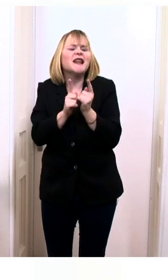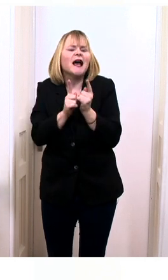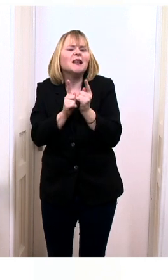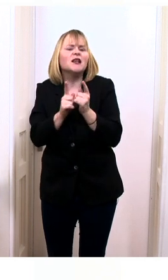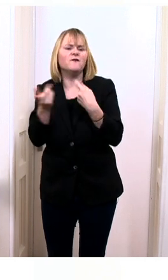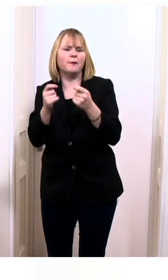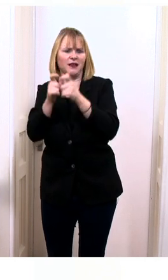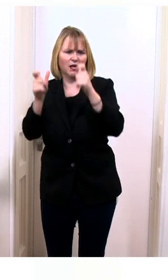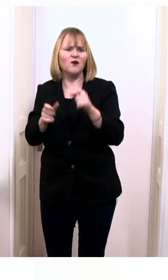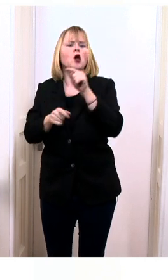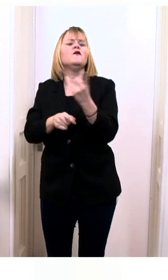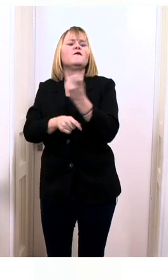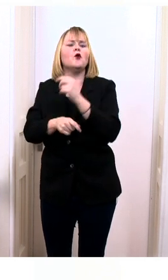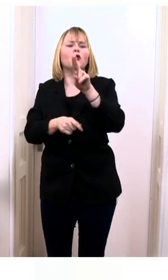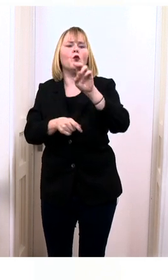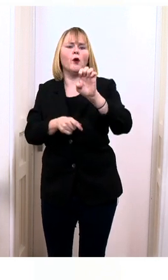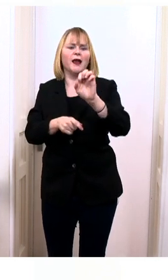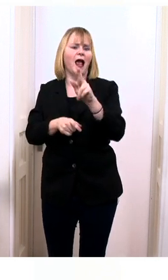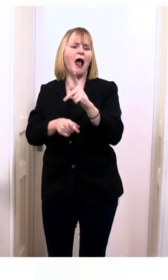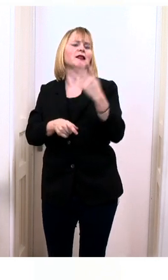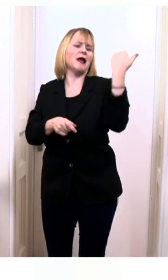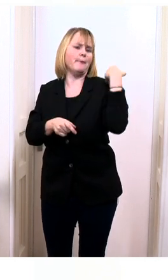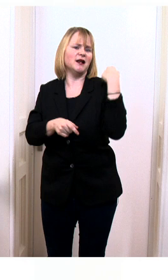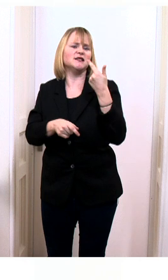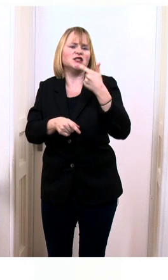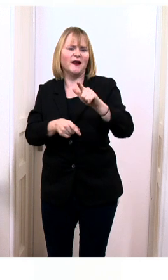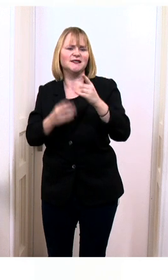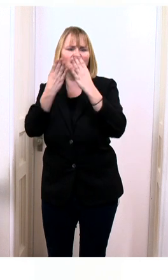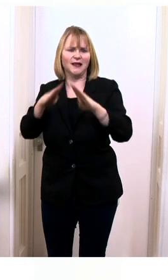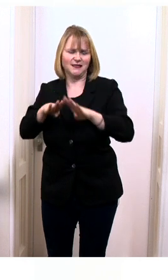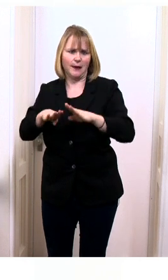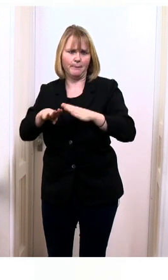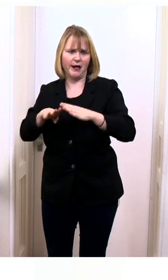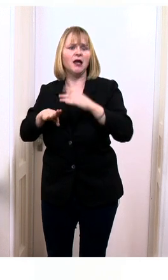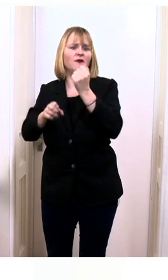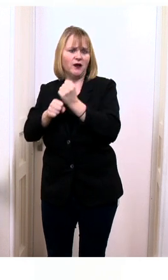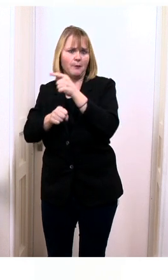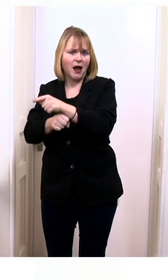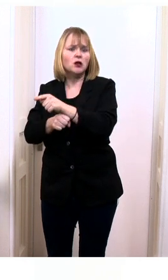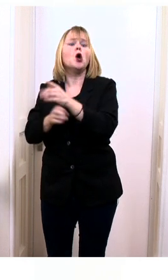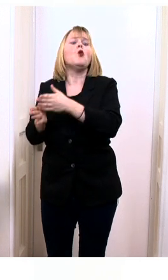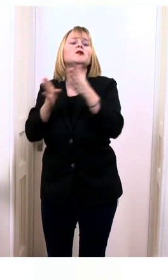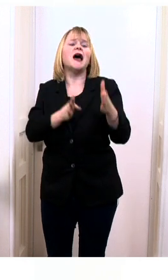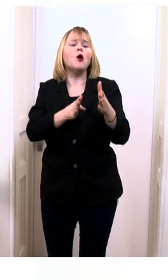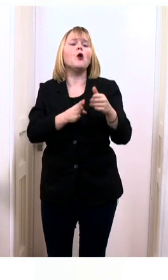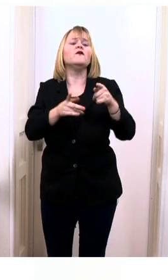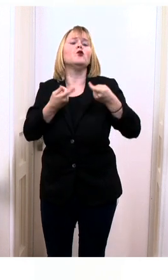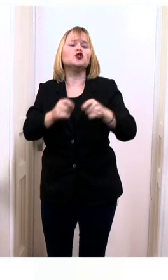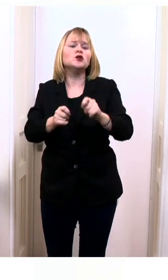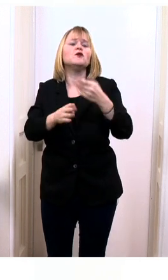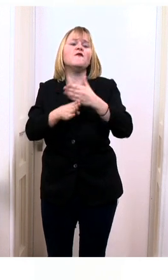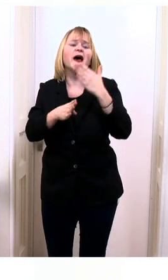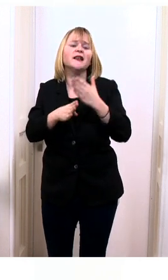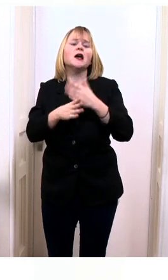neu aufgesetzt haben ab dem 20. Dezember. Auch die Unterstützung für weitere Betroffene, also die UWB und